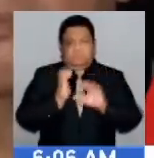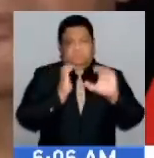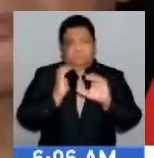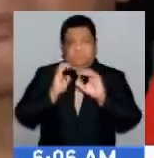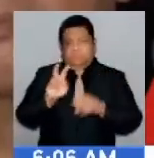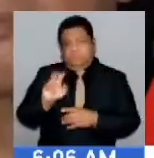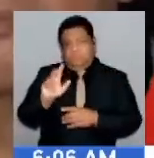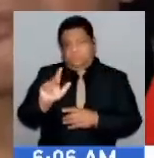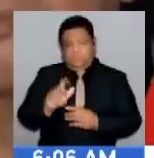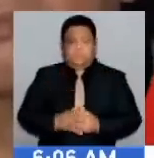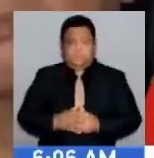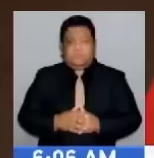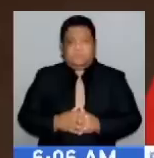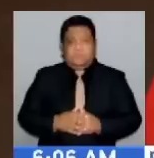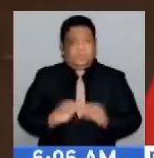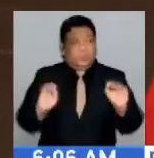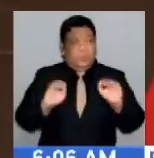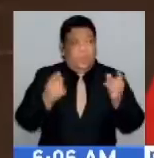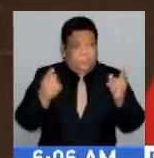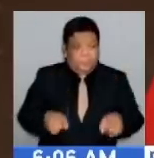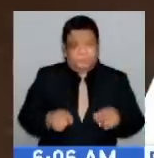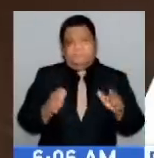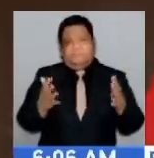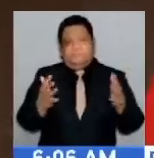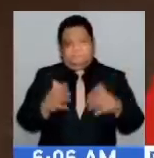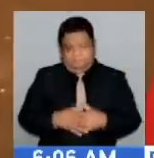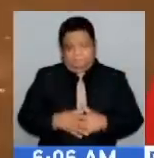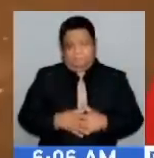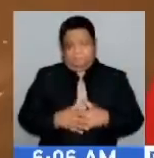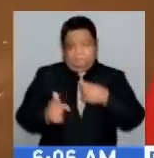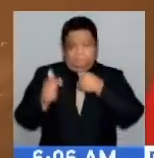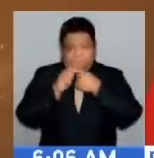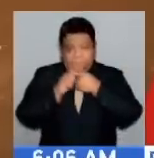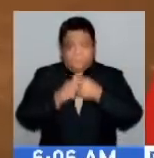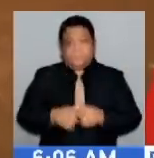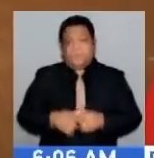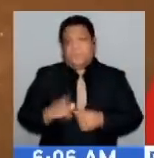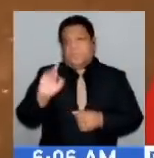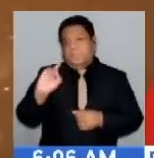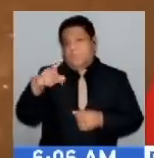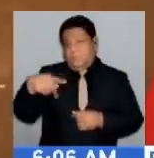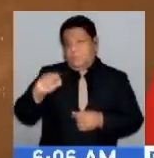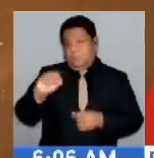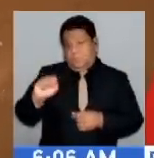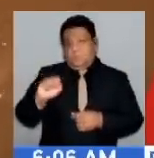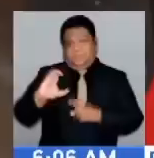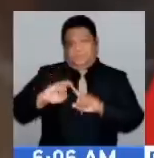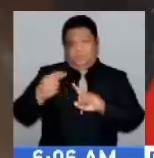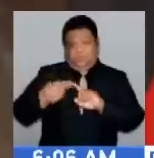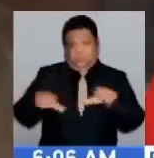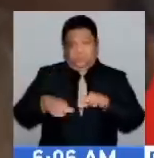Negative untoward incident, sir. Agad namang winalis sa mga tauhan ng Department of Public Services sa mga basura na iniwan ng ilang